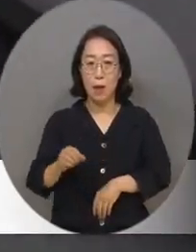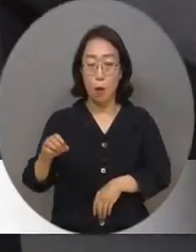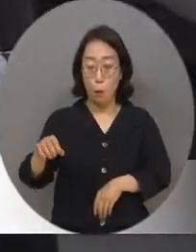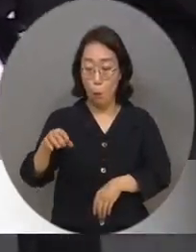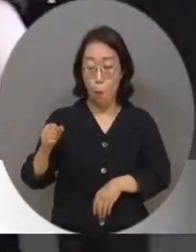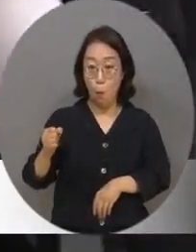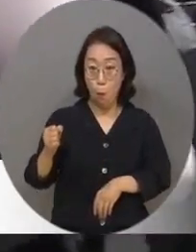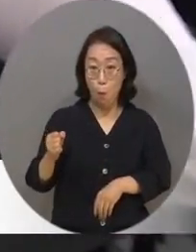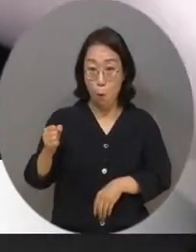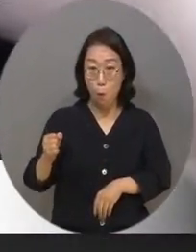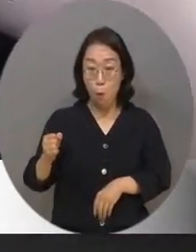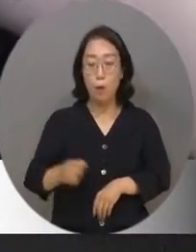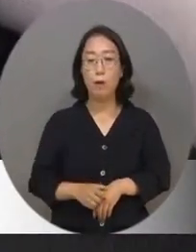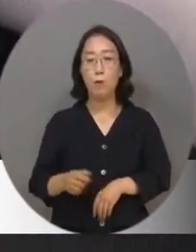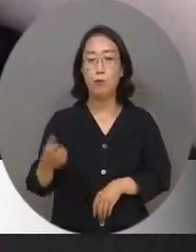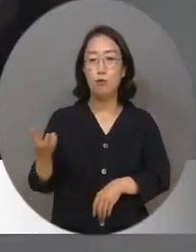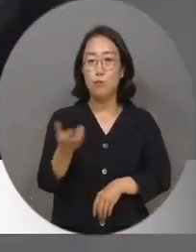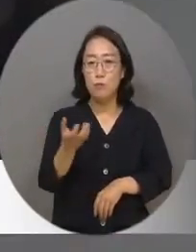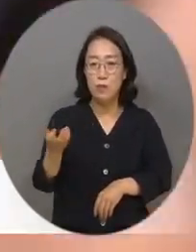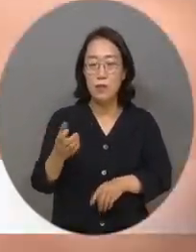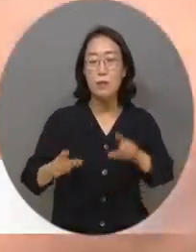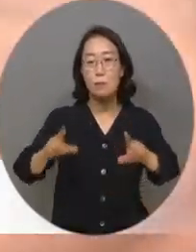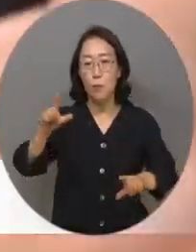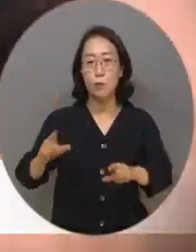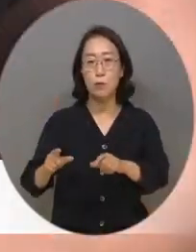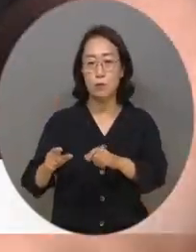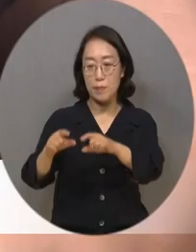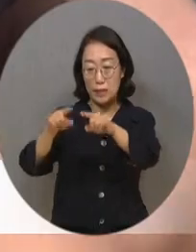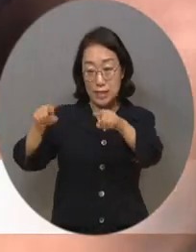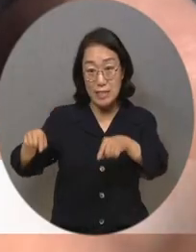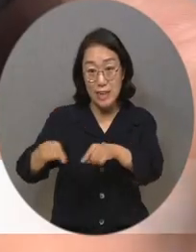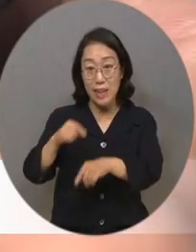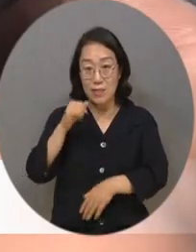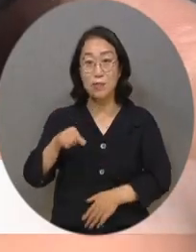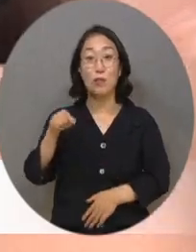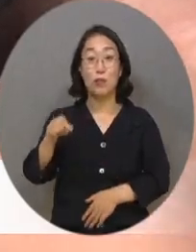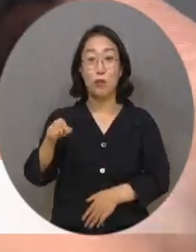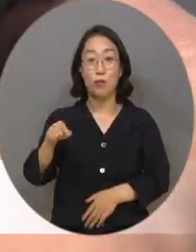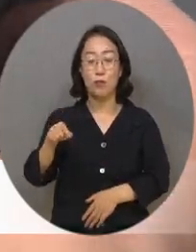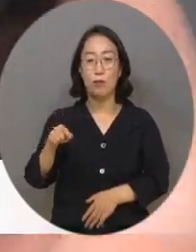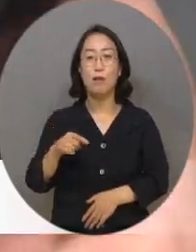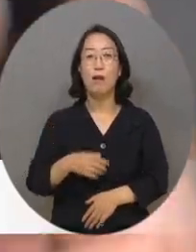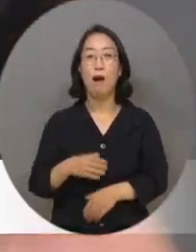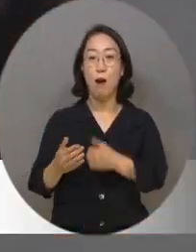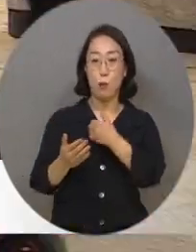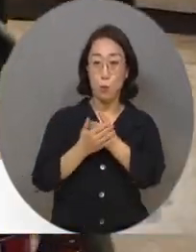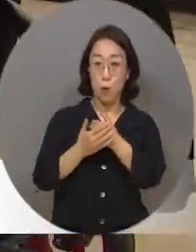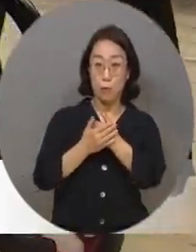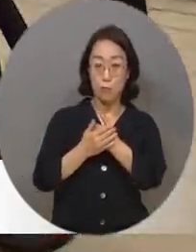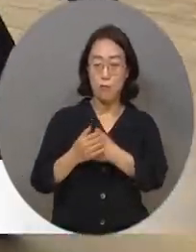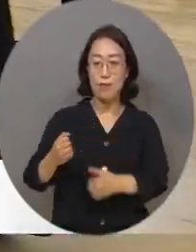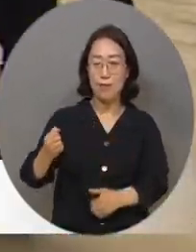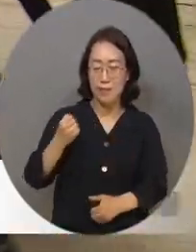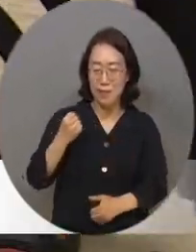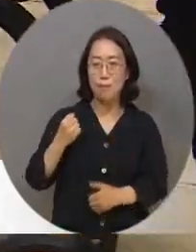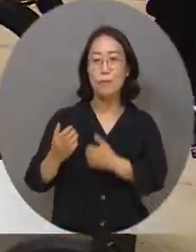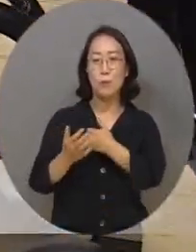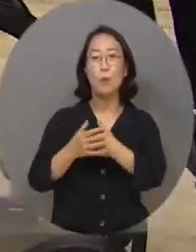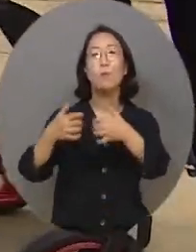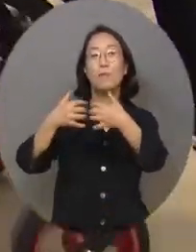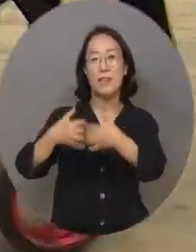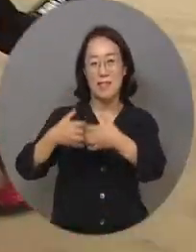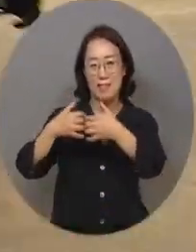사용해 휠체어를 움직이는 모습을 확인할 수 있습니다. 바로 이동의 신세계라고 불리는 동력